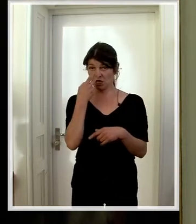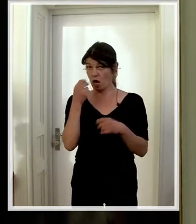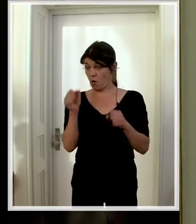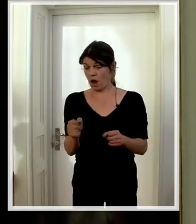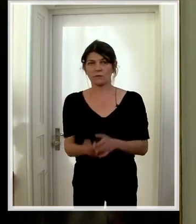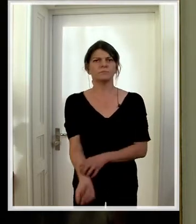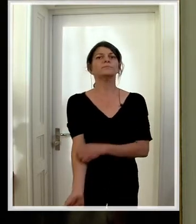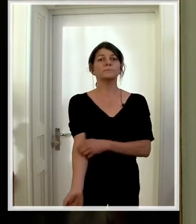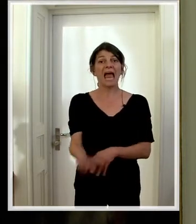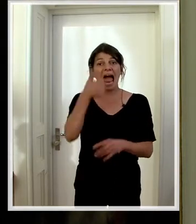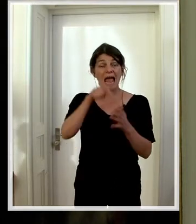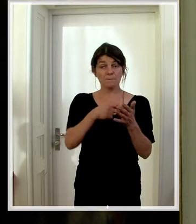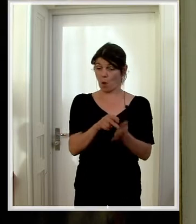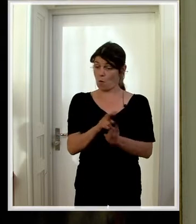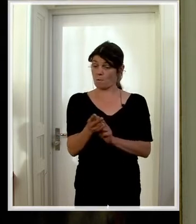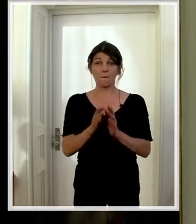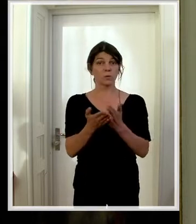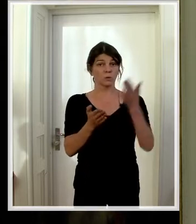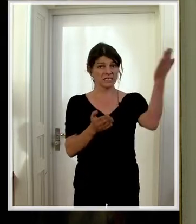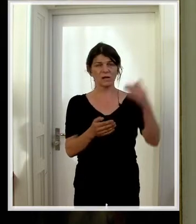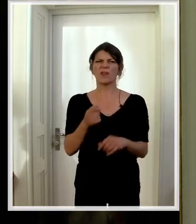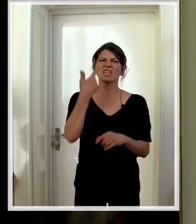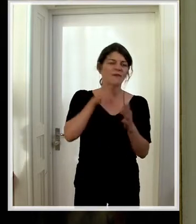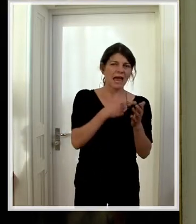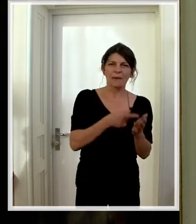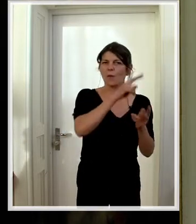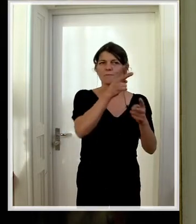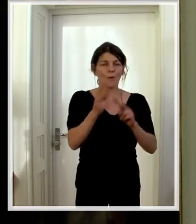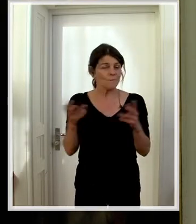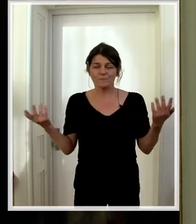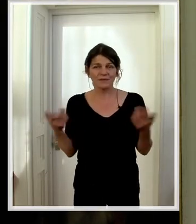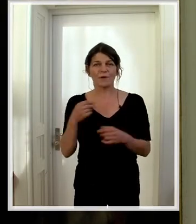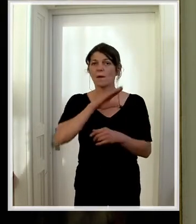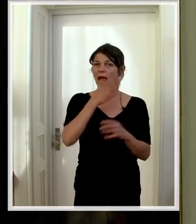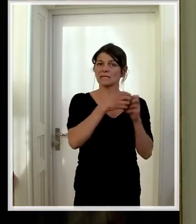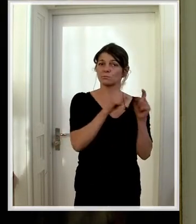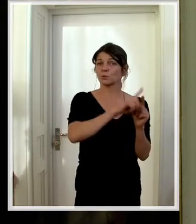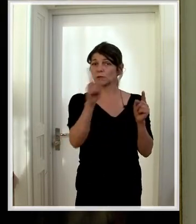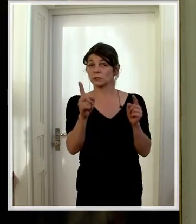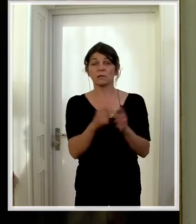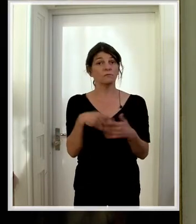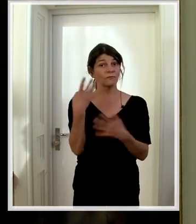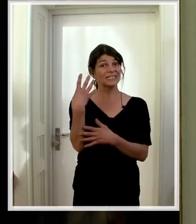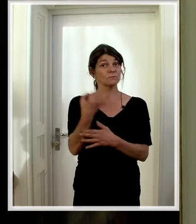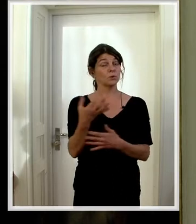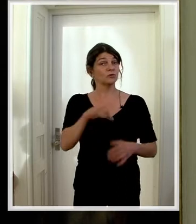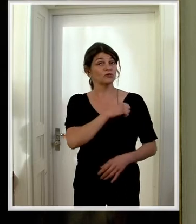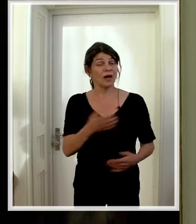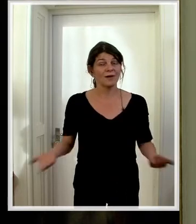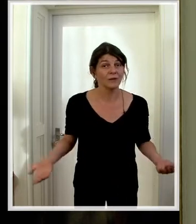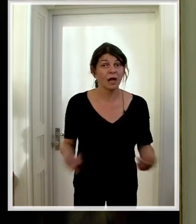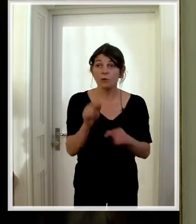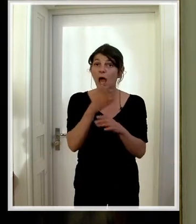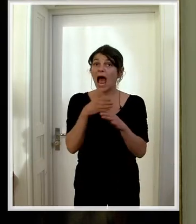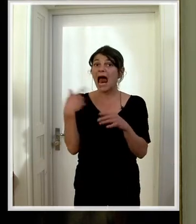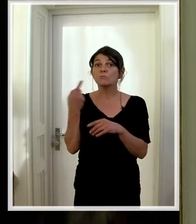mit einmal umsteigen in Buchs dann, oder mit zweimal umsteigen, auch wenn man mit von Balzers beim Bus durchgeht, in rund 40 Minuten, also fast eine